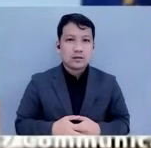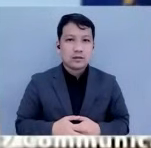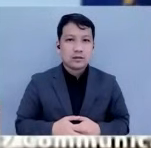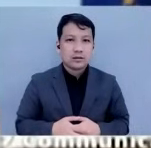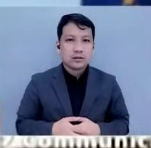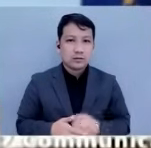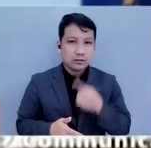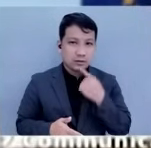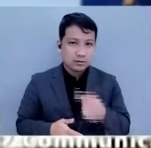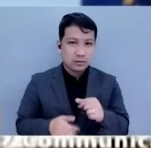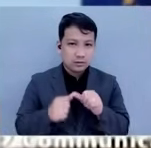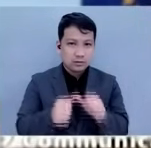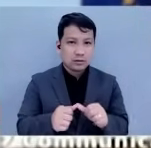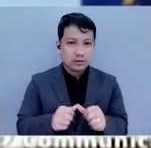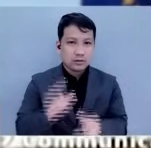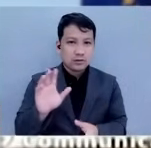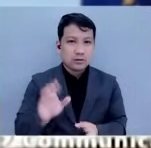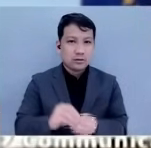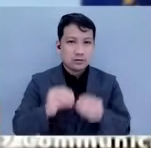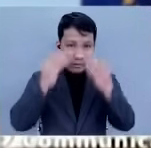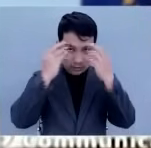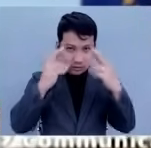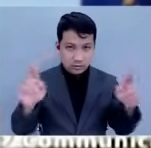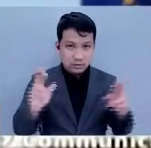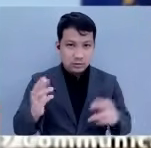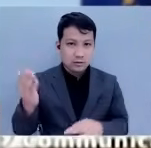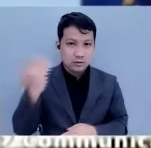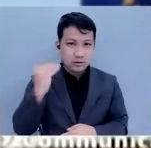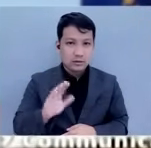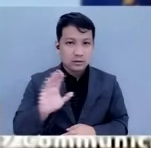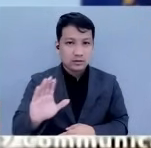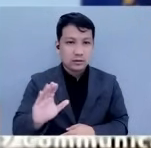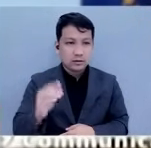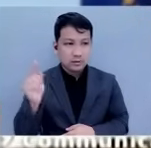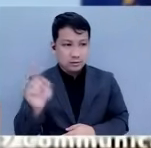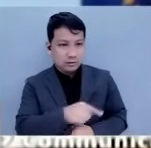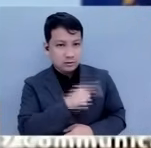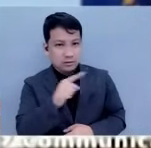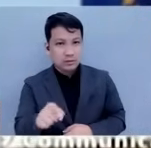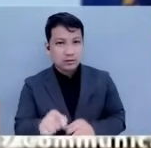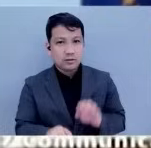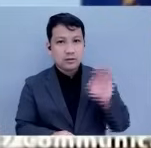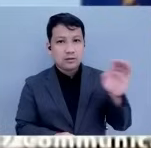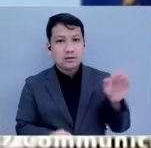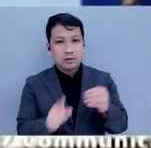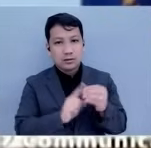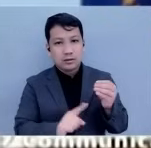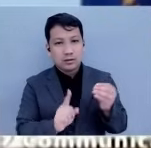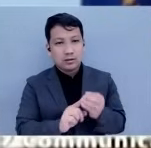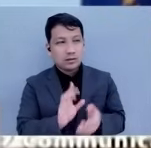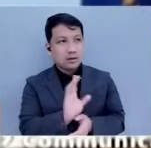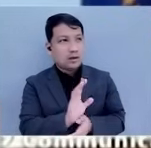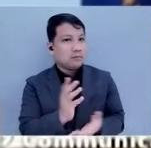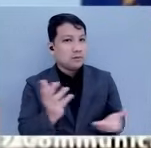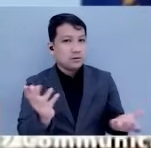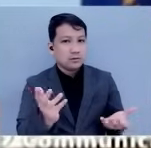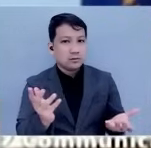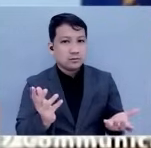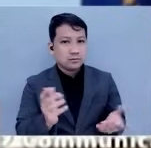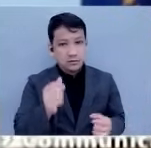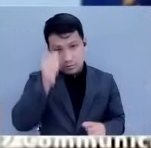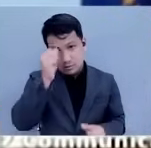Remember, I was still mayor. You were criticizing me. Sa, laala mo,